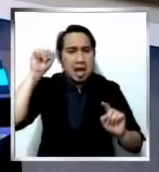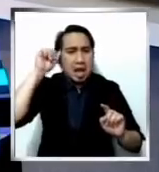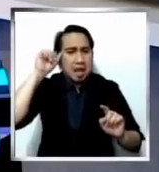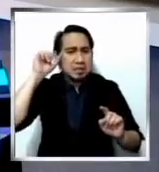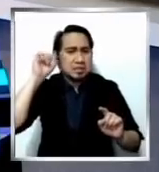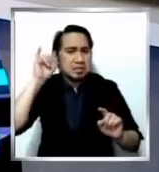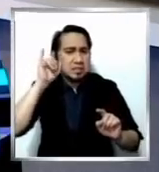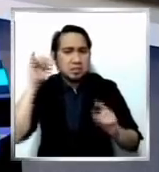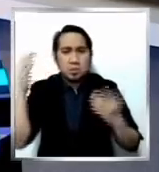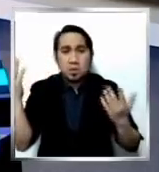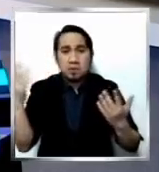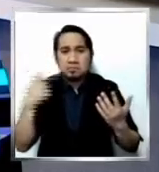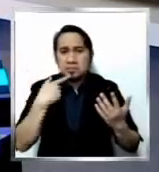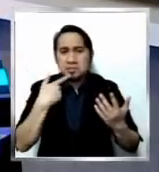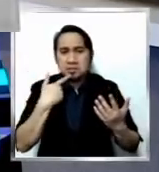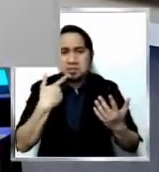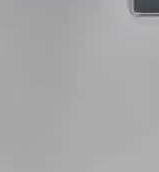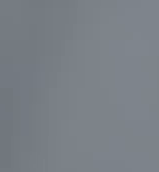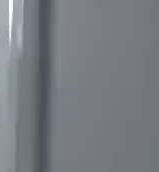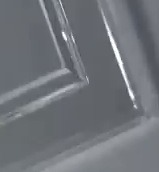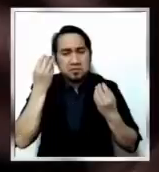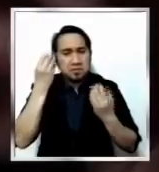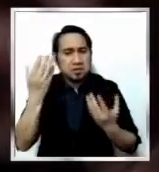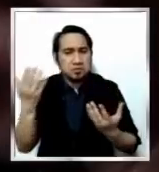impormasyon. Nakatutok si Gino Gaston.